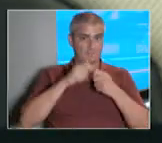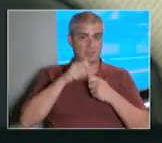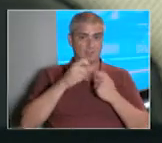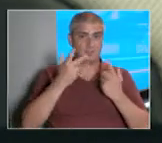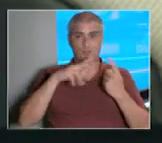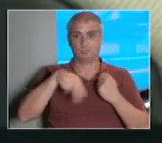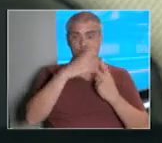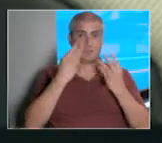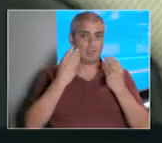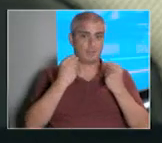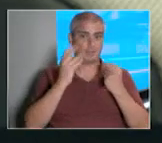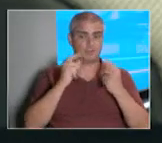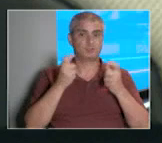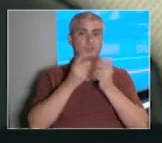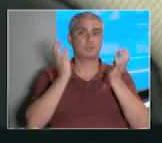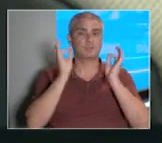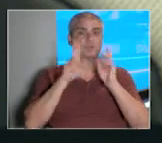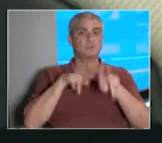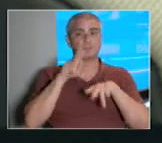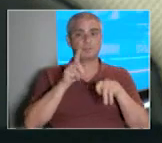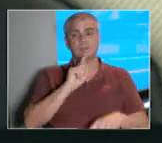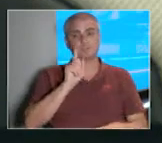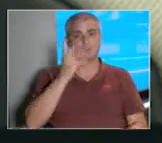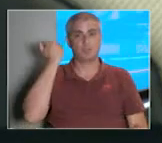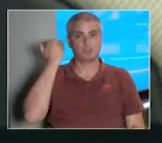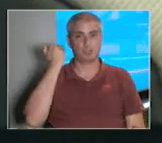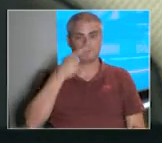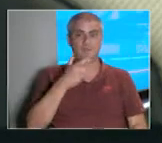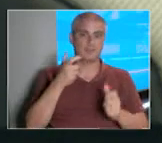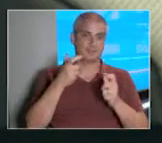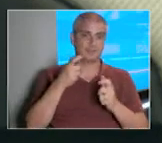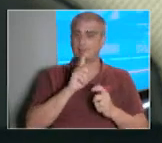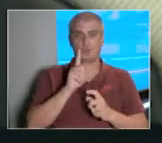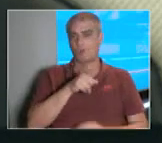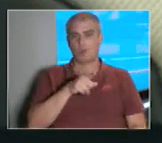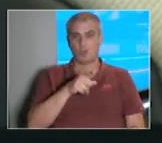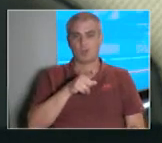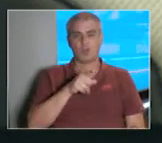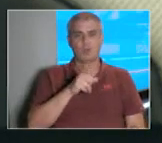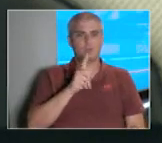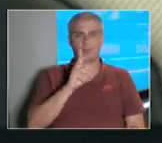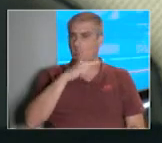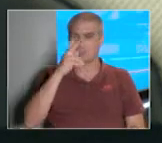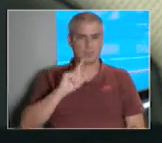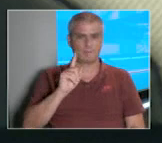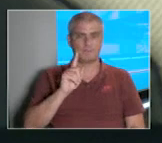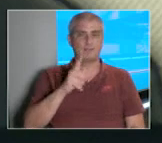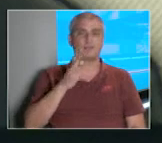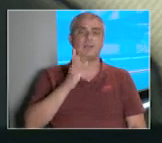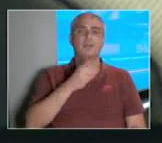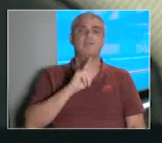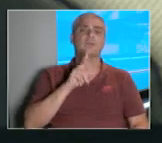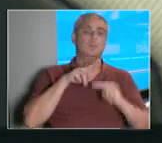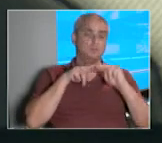כמה, מסתובבים פה הרבה, יש פה יחידה מיוחדת שמתעסקת באלה של לשעבר. יחידת לשעבר. אבל לא שהם, לא נורווגי, אבל